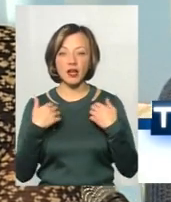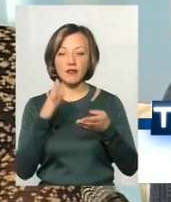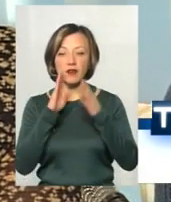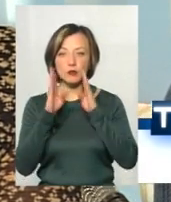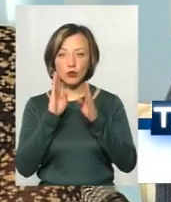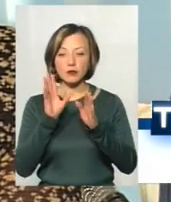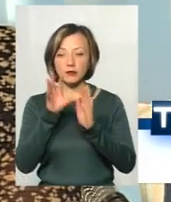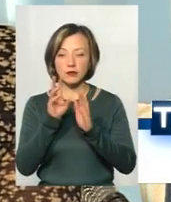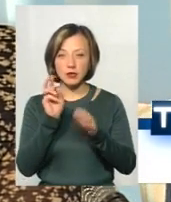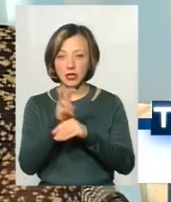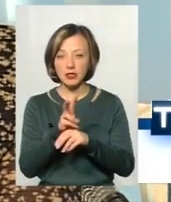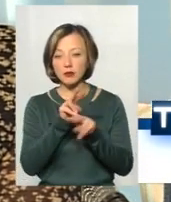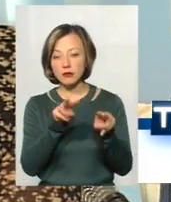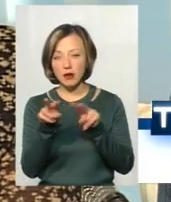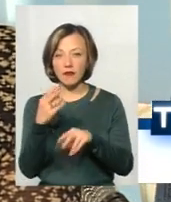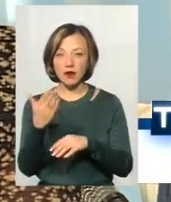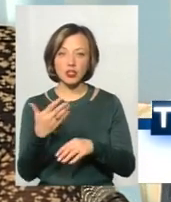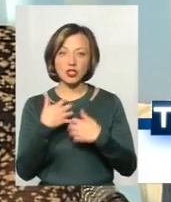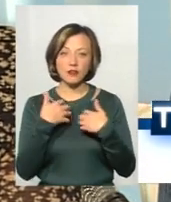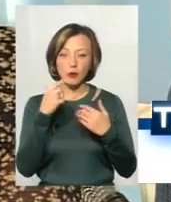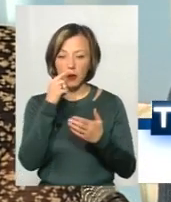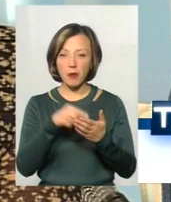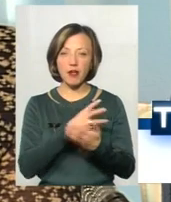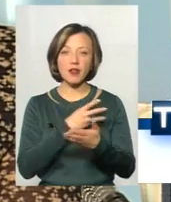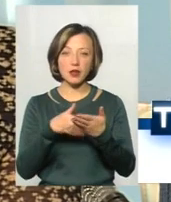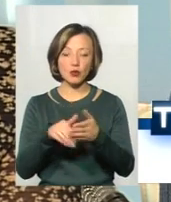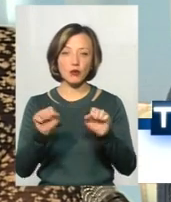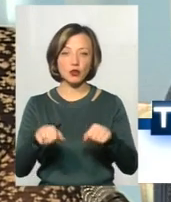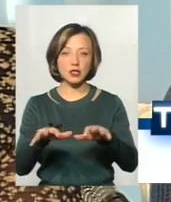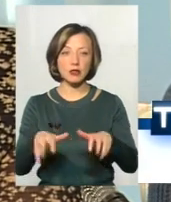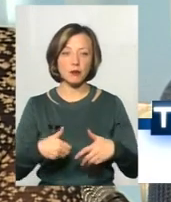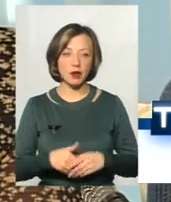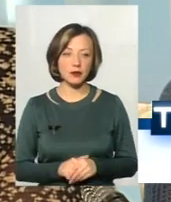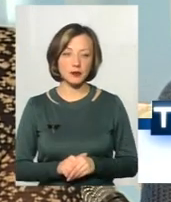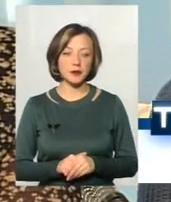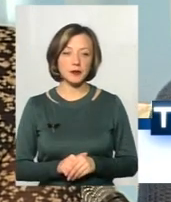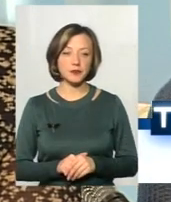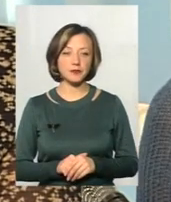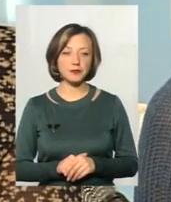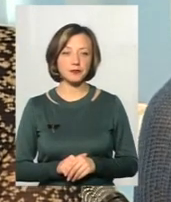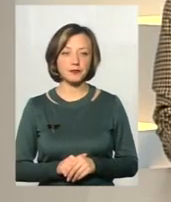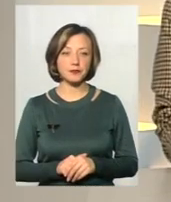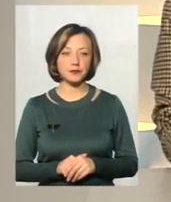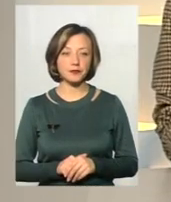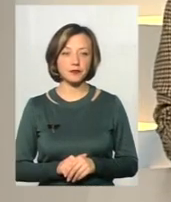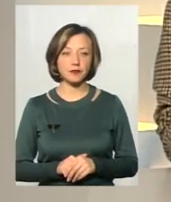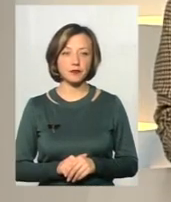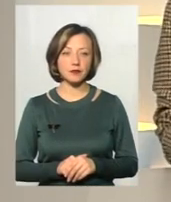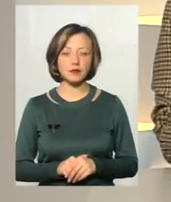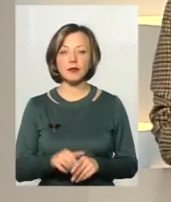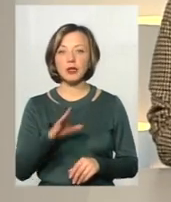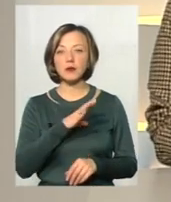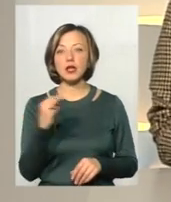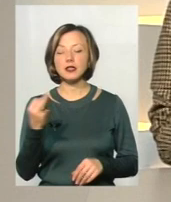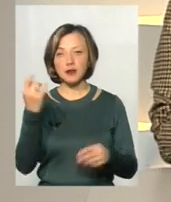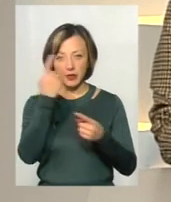и отследить, может, где-то ваше животное попало к волонтерам, и его можно забрать. Вот это... И еще была бы цікава информация. Все ж таки,